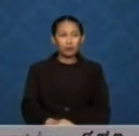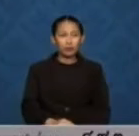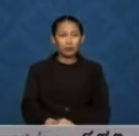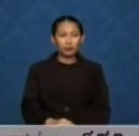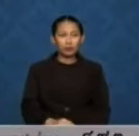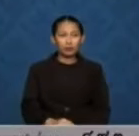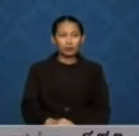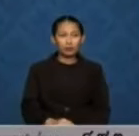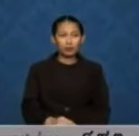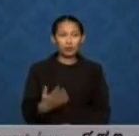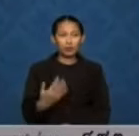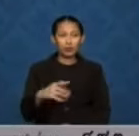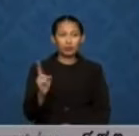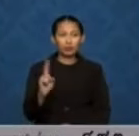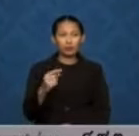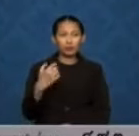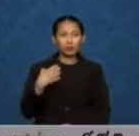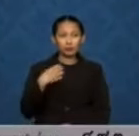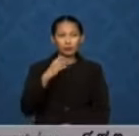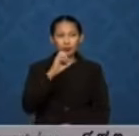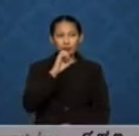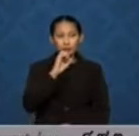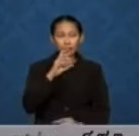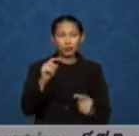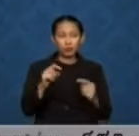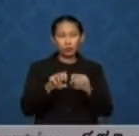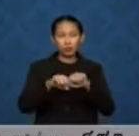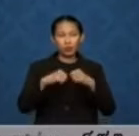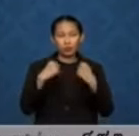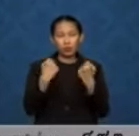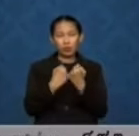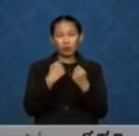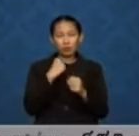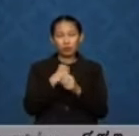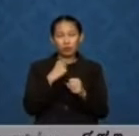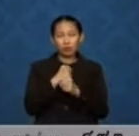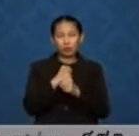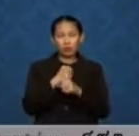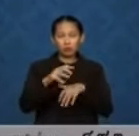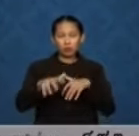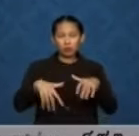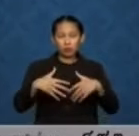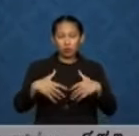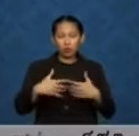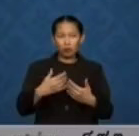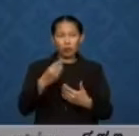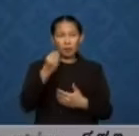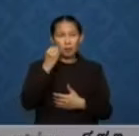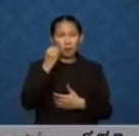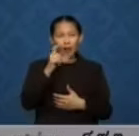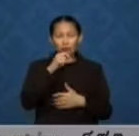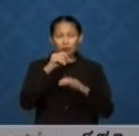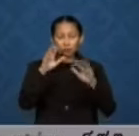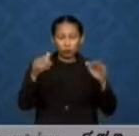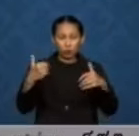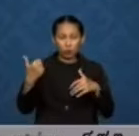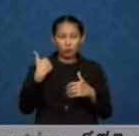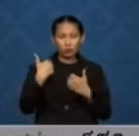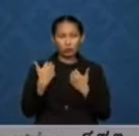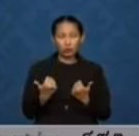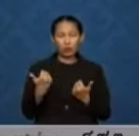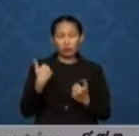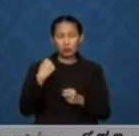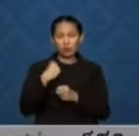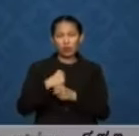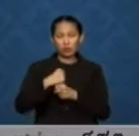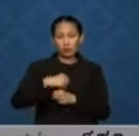ากนี้ค่ะดิฉันขออ้างอิงข้อมูลจากสมาคมผู้ประกอบการธุรกิจรังนกแอ่นประเทศไทยค่ะทราบว่าปัจจุบันมีการสร้างอา